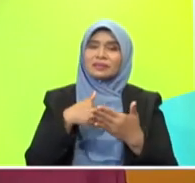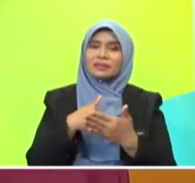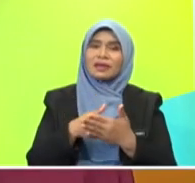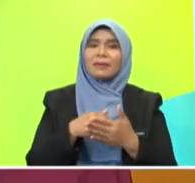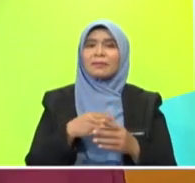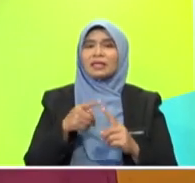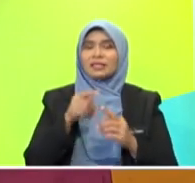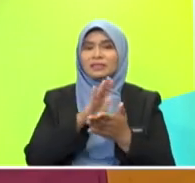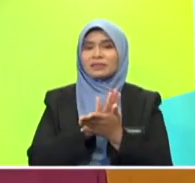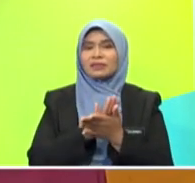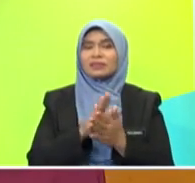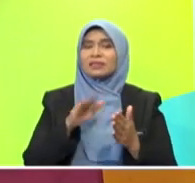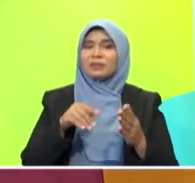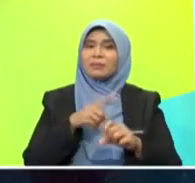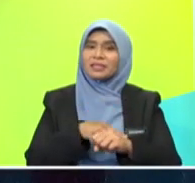ditentukan